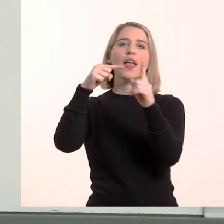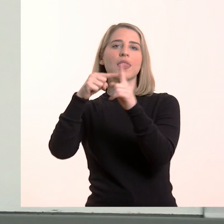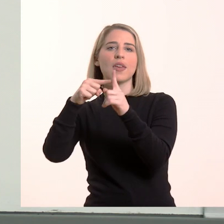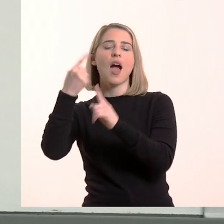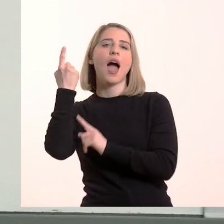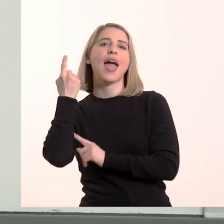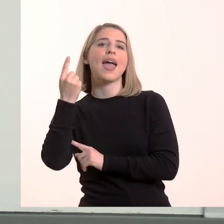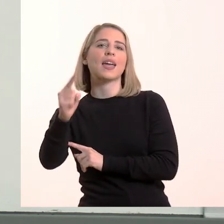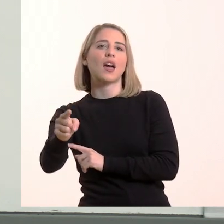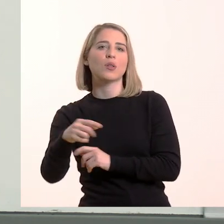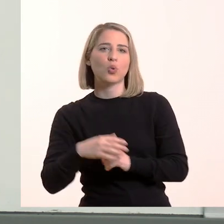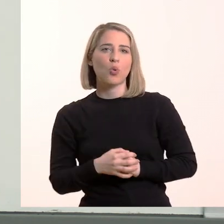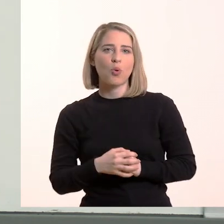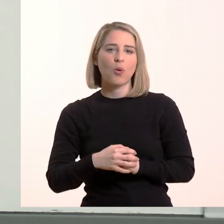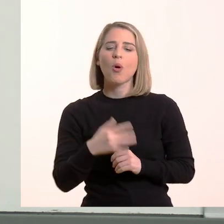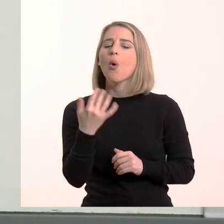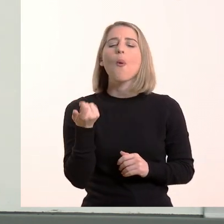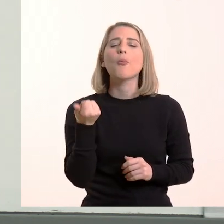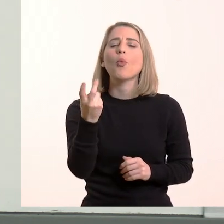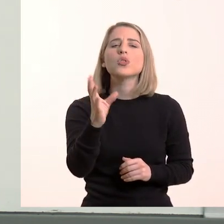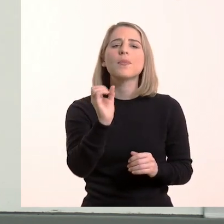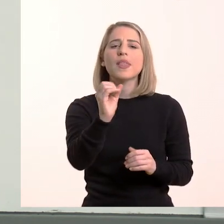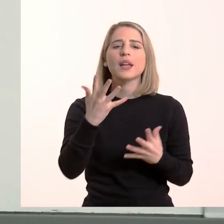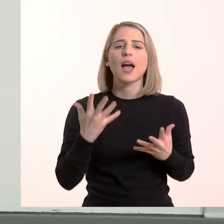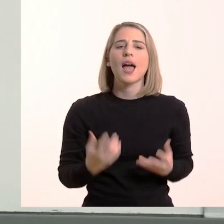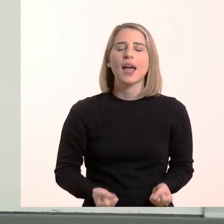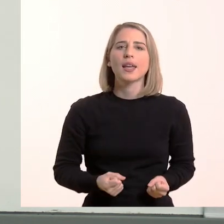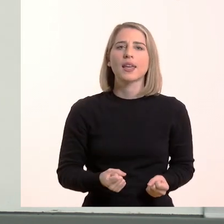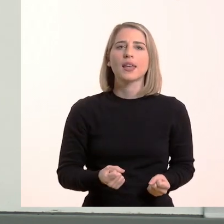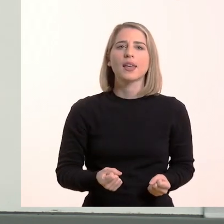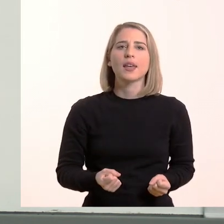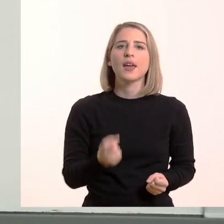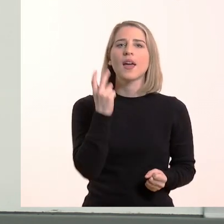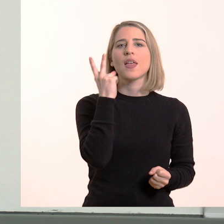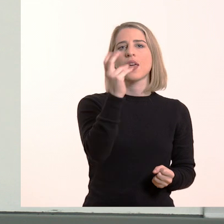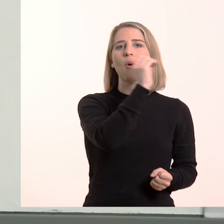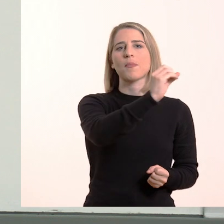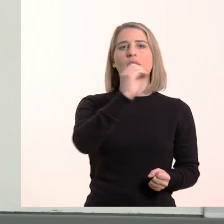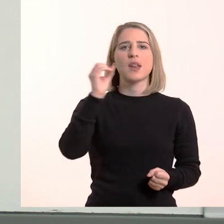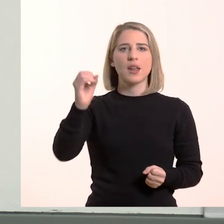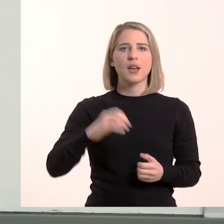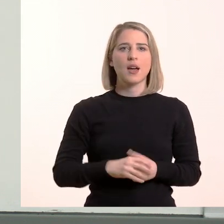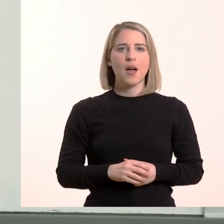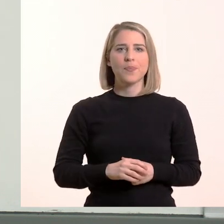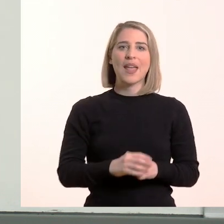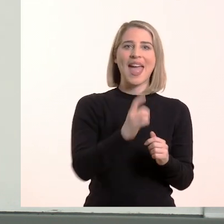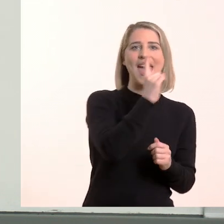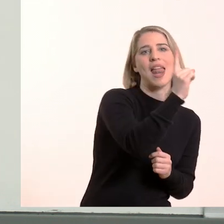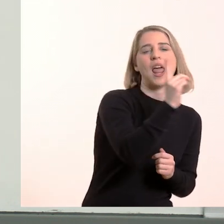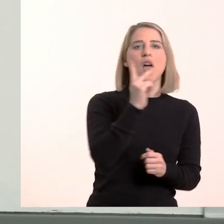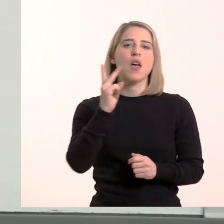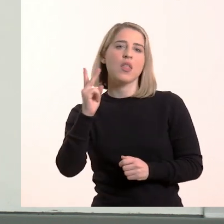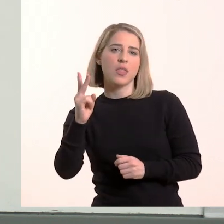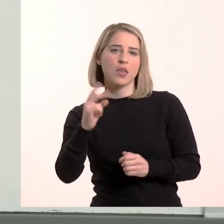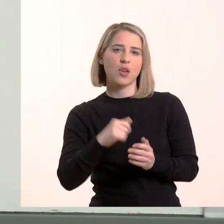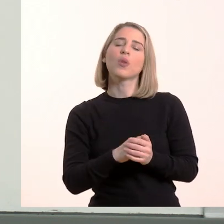100. Πόσα μηδενικά έχει το 100 τώρα? 2 μηδενικά. Άρα 1, 2. 2 θα